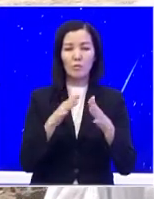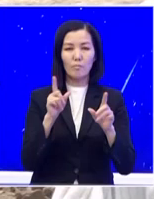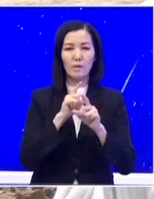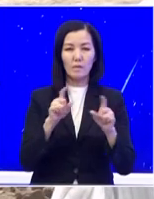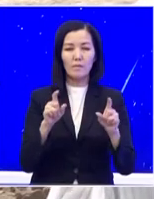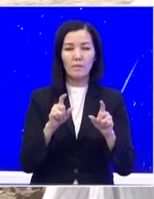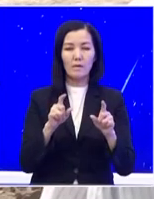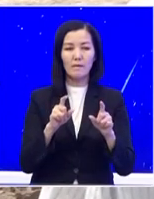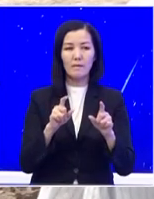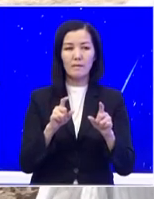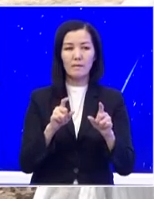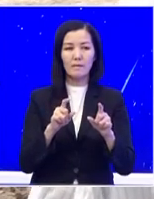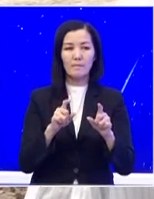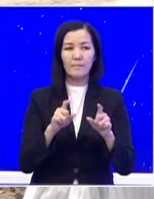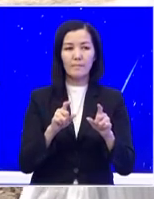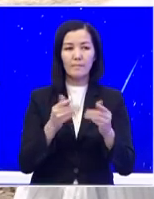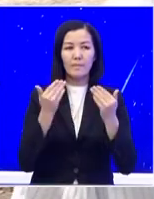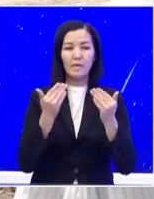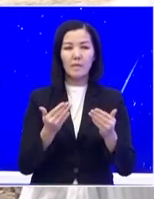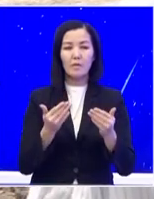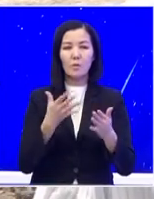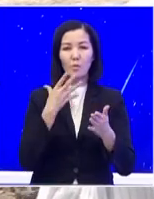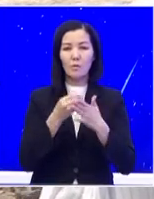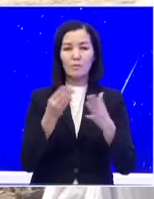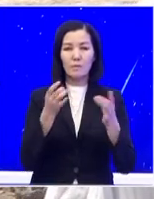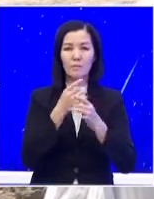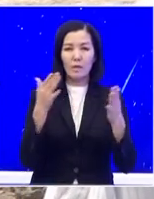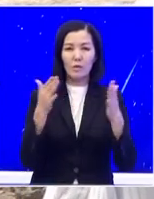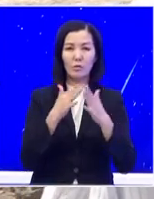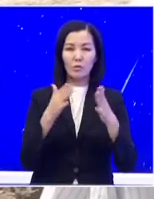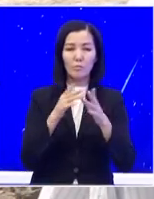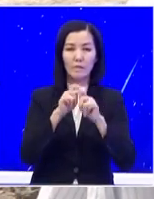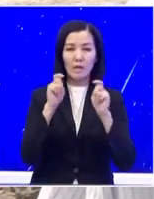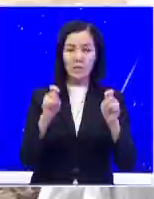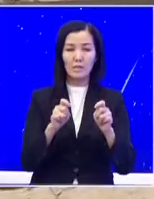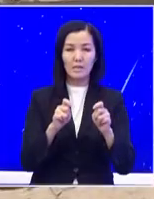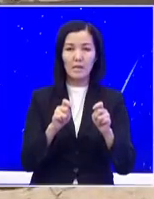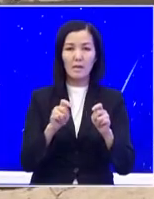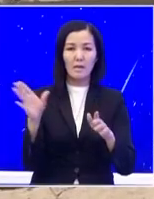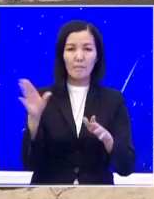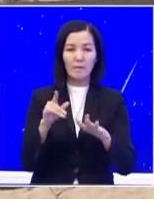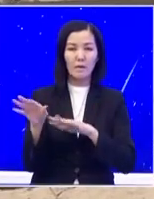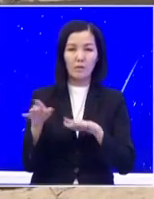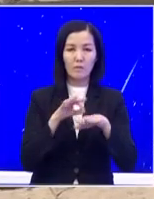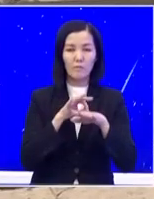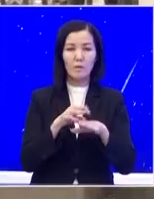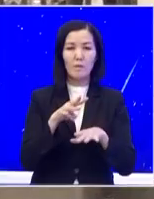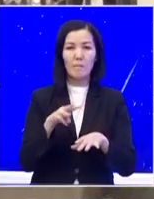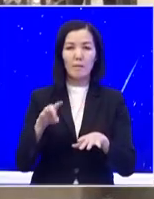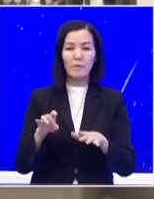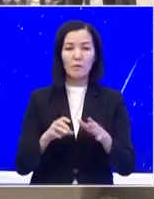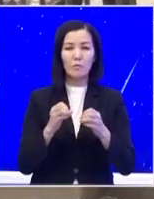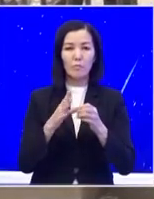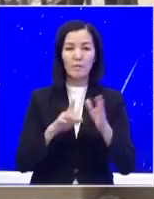мектеп, Қастай ауылындағы орта мектеп. Енді қазір өзіміздің мәдениет үйіміз салынып жатыр. Мамырдың 15-інде басталды.